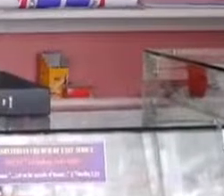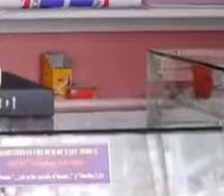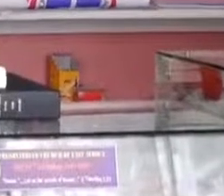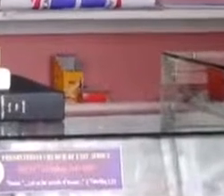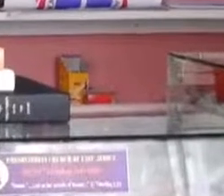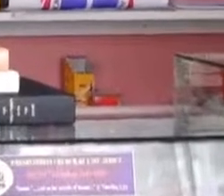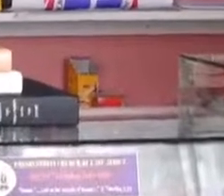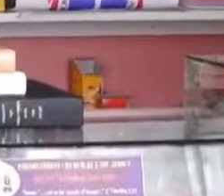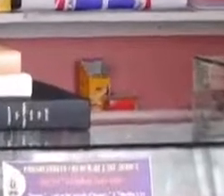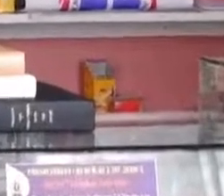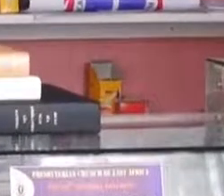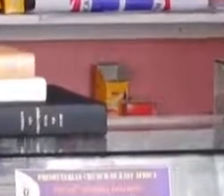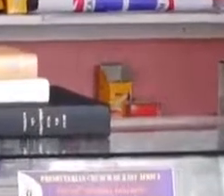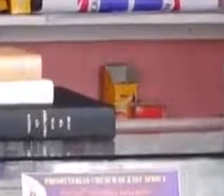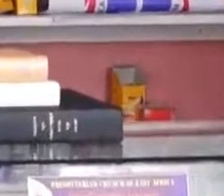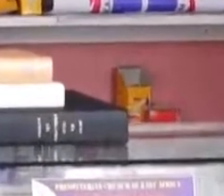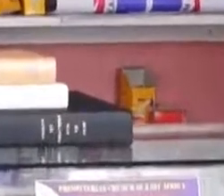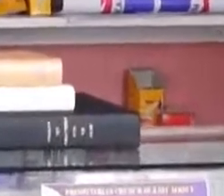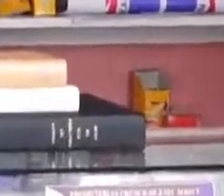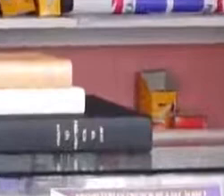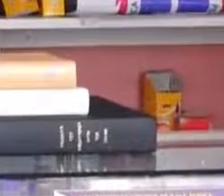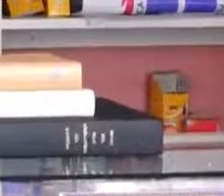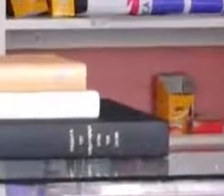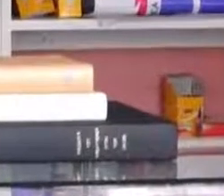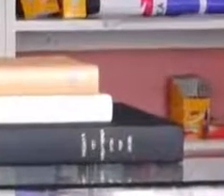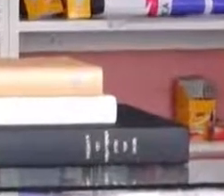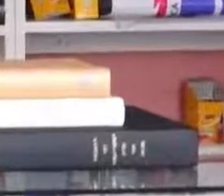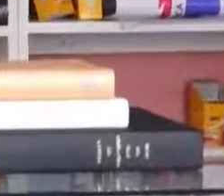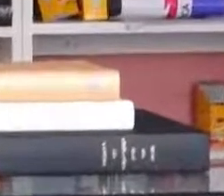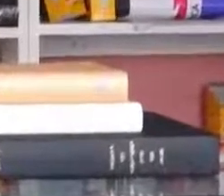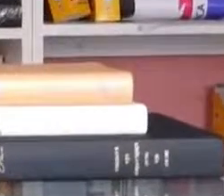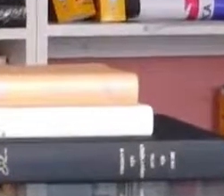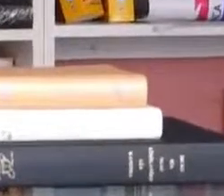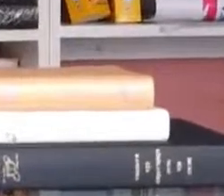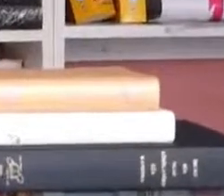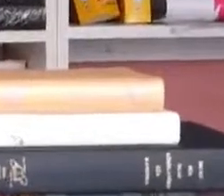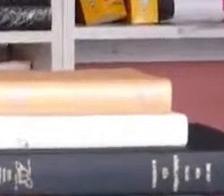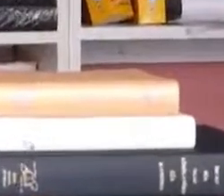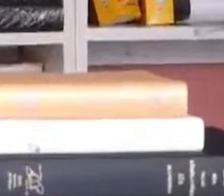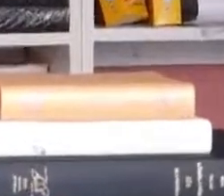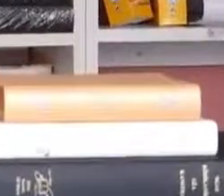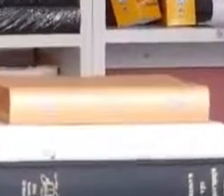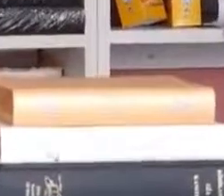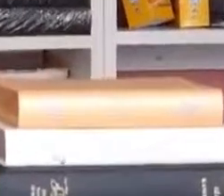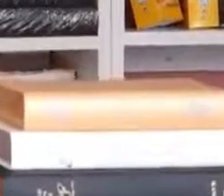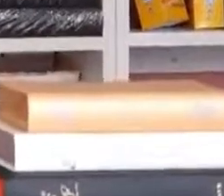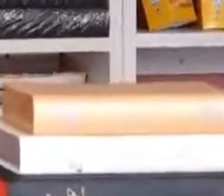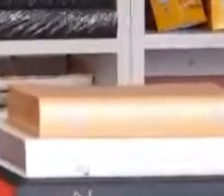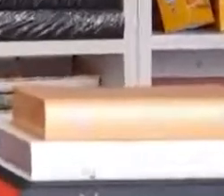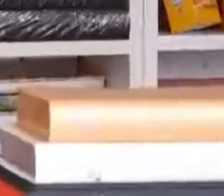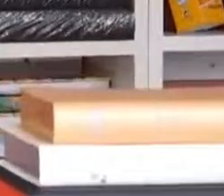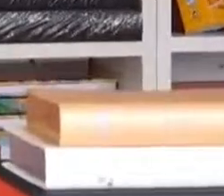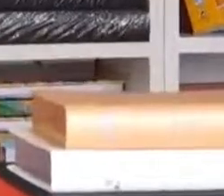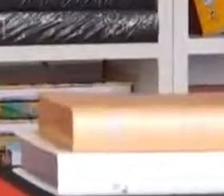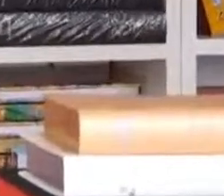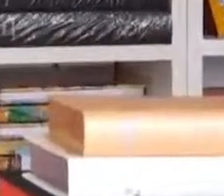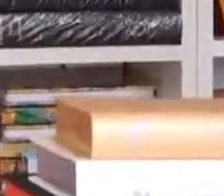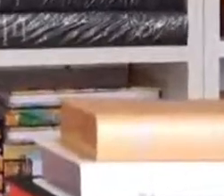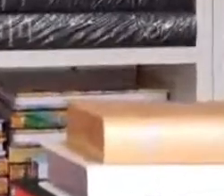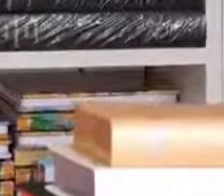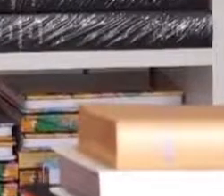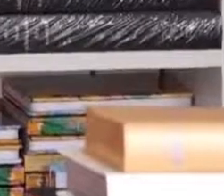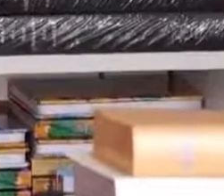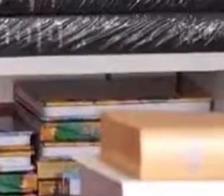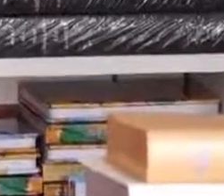Biblia ni nguzo muhimu katika maisha ya Mkristo, haswa katika kufanya maamuzi muhimu ya maisha.